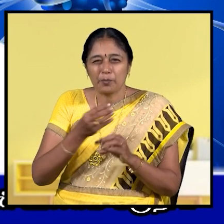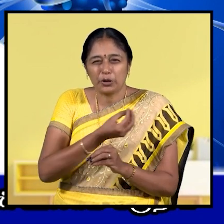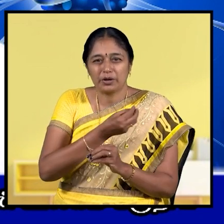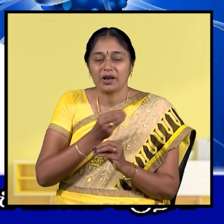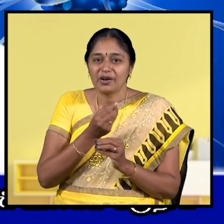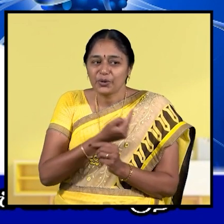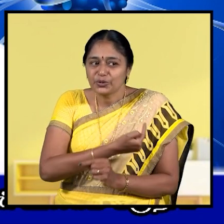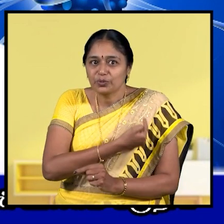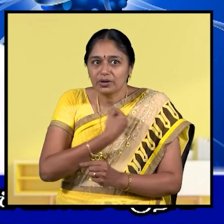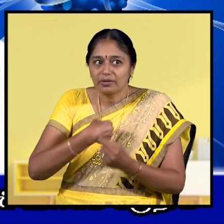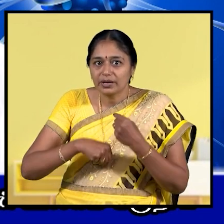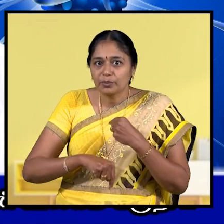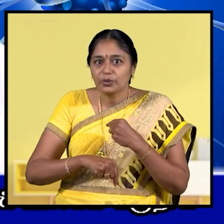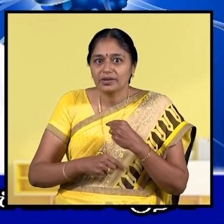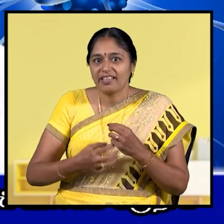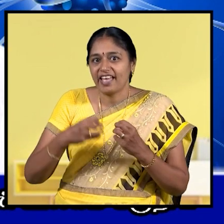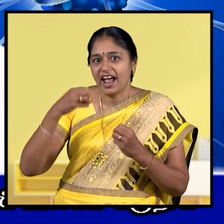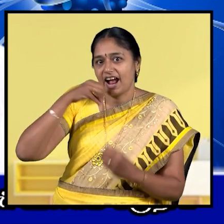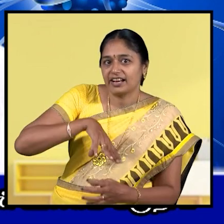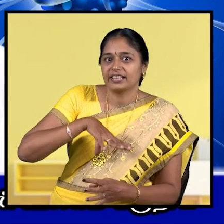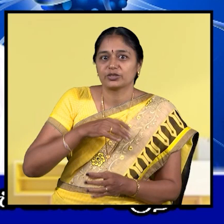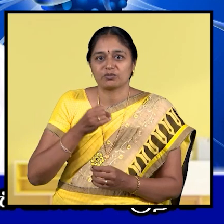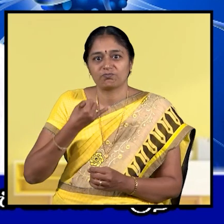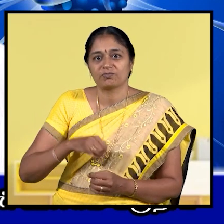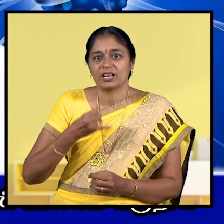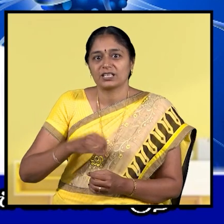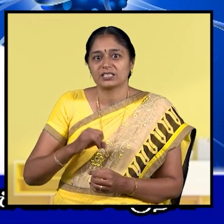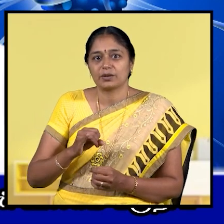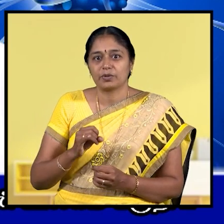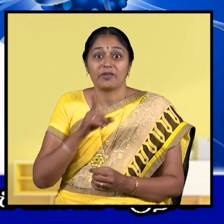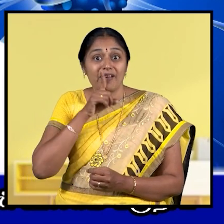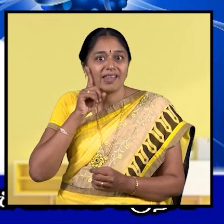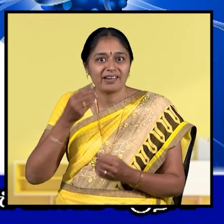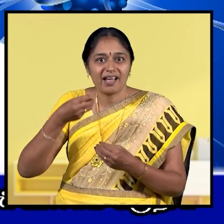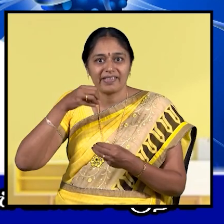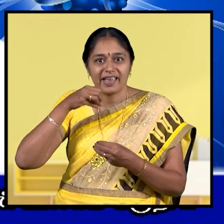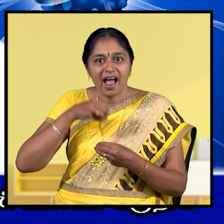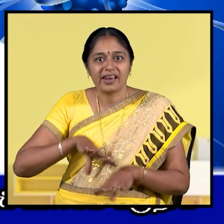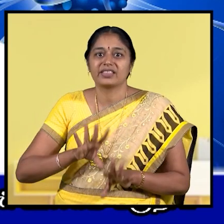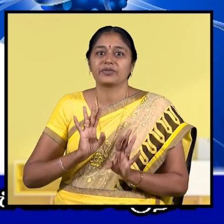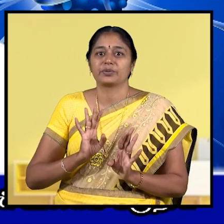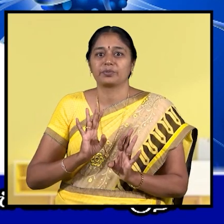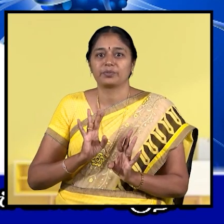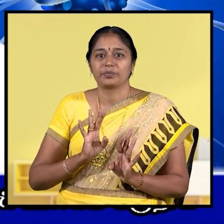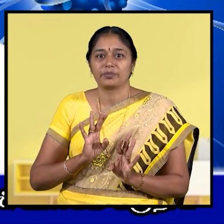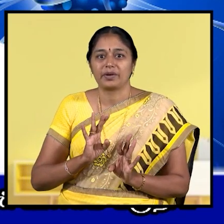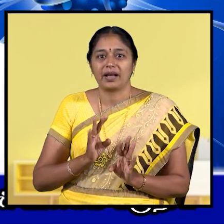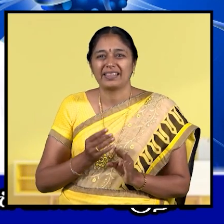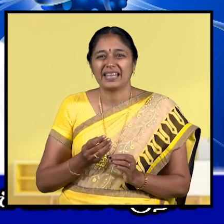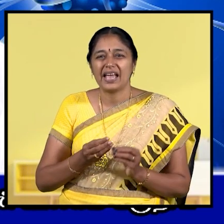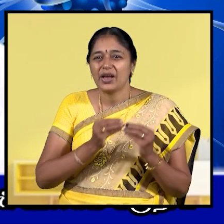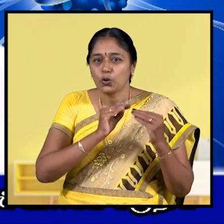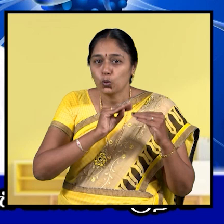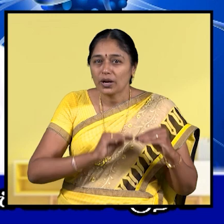ஈஸியாக அழிக்க ஒரு மெத்தட் கற்றுட்டு இருப்பாடு. அதே போல் எத்தனை நோய்க்கிருமி உடம்புலார வந்தாலும் அதையும் ஈஸியாக அதை அழிச்சிரும். அப்போ வெளியிலிருந்து வந்த அந்த வீரியம்